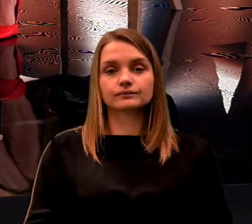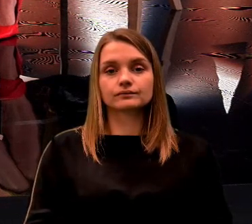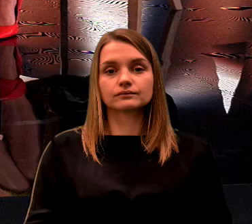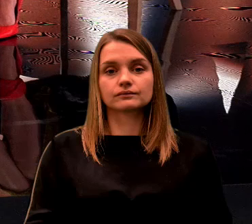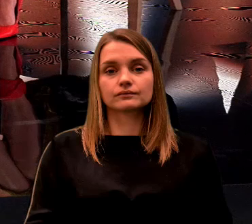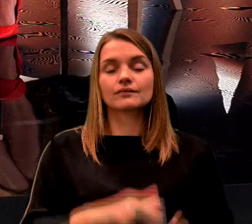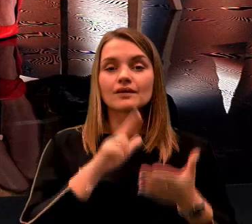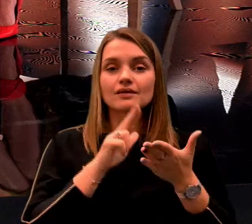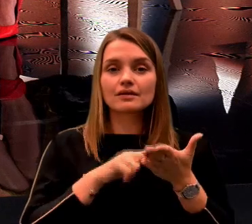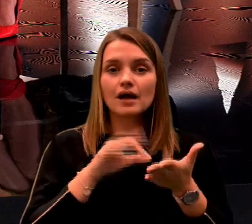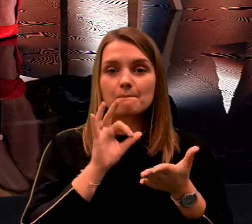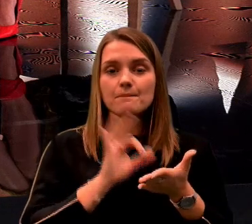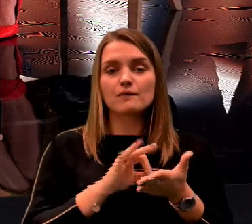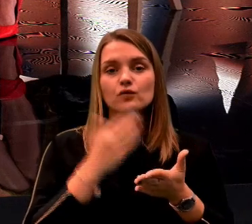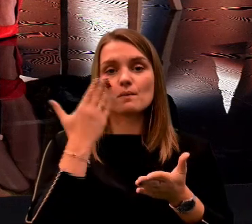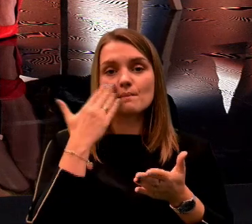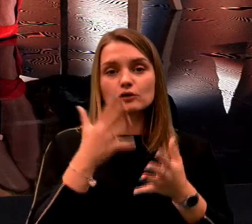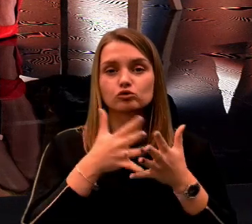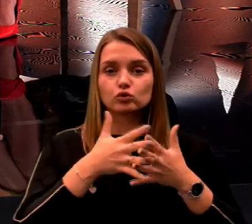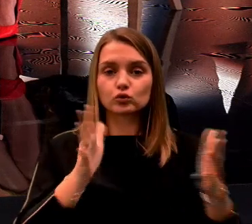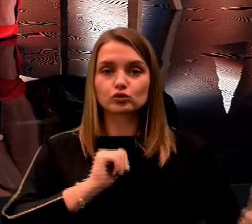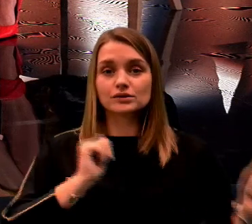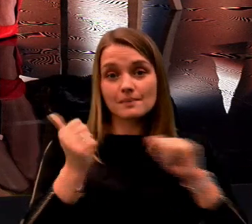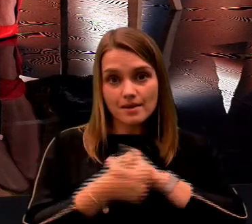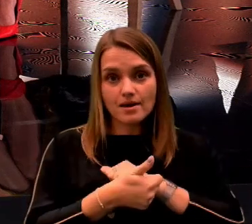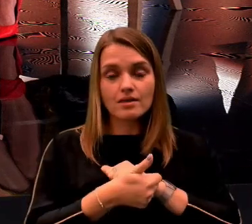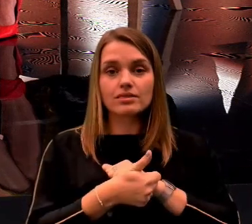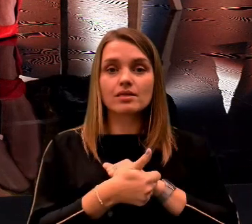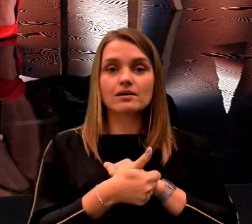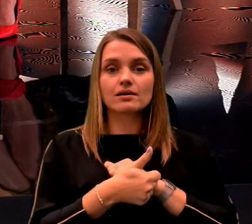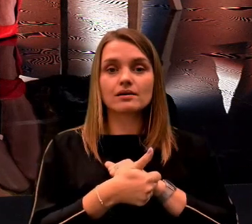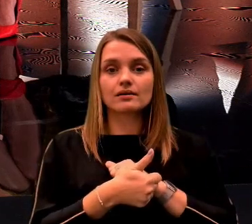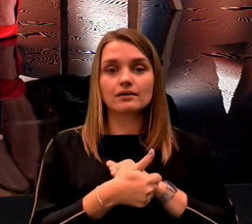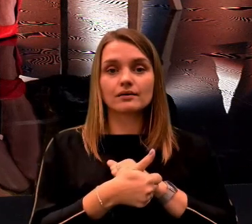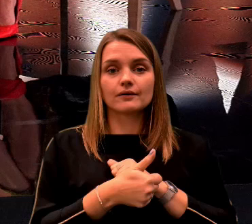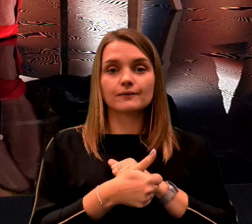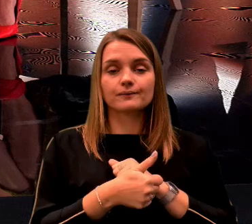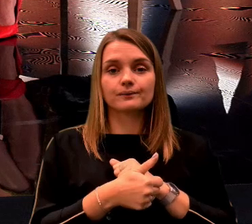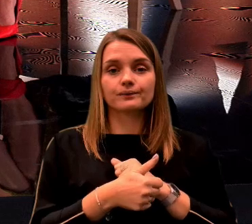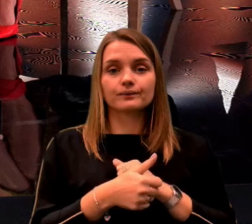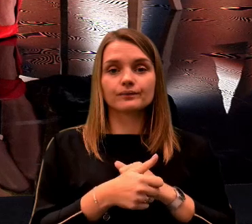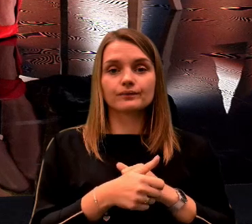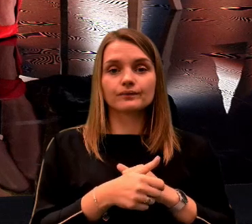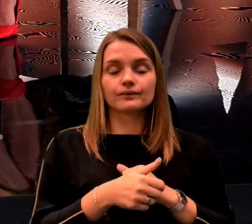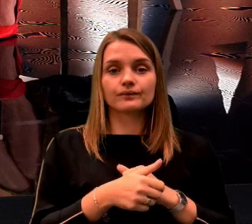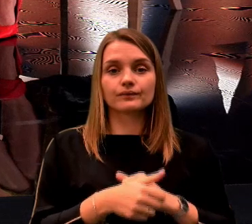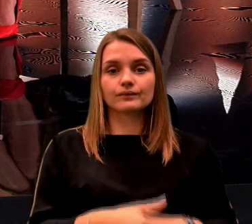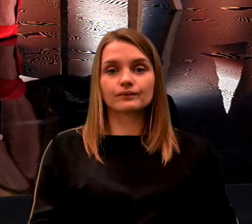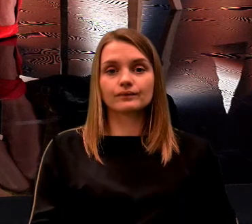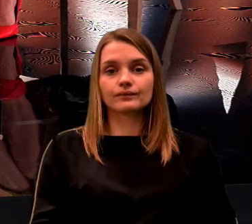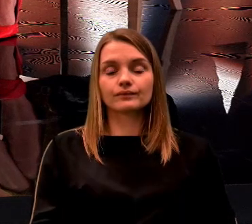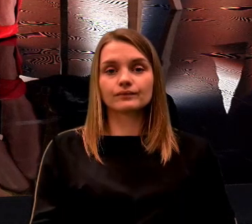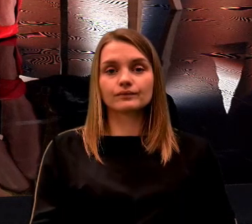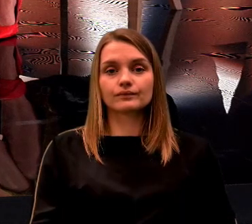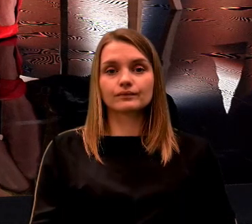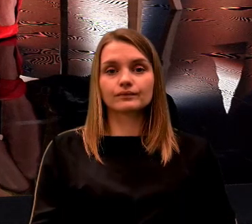Na pewno bardzo dużo zmienia się i ja jako osoba 40-letnia, tam z jakimś tam prawie